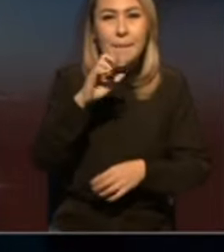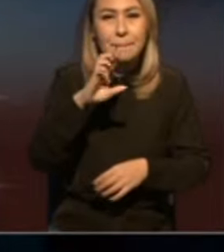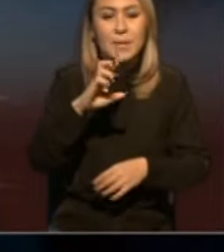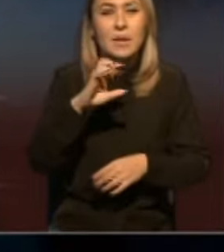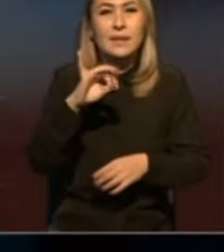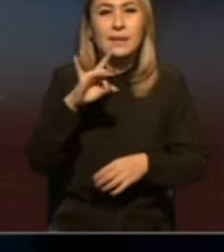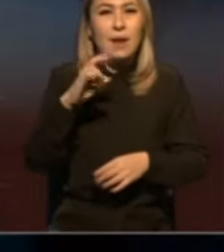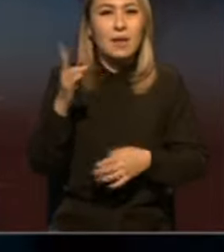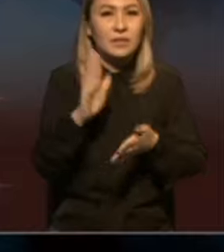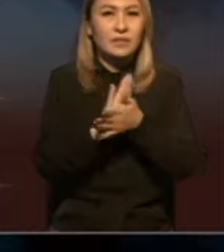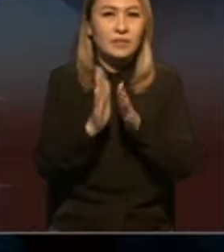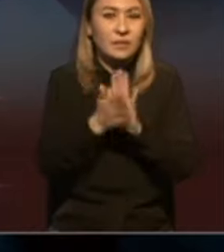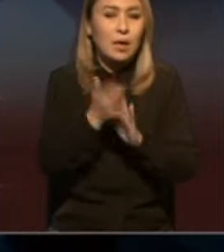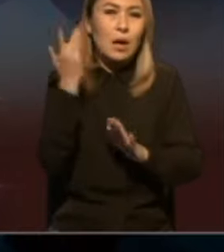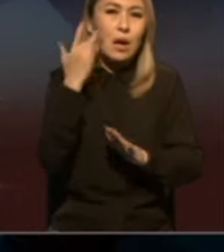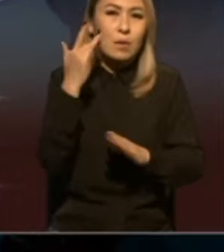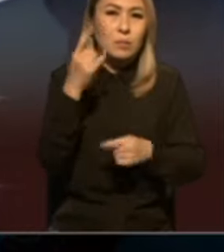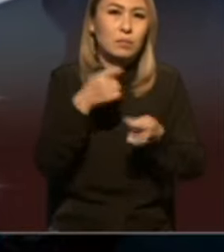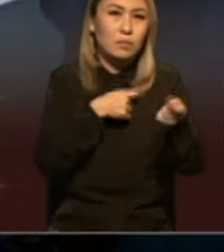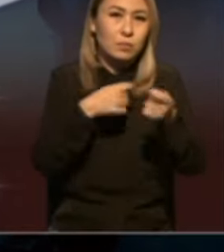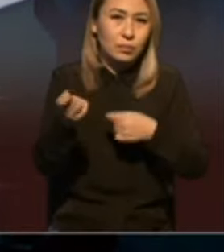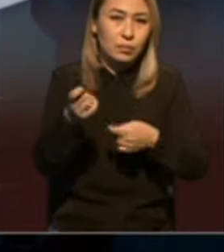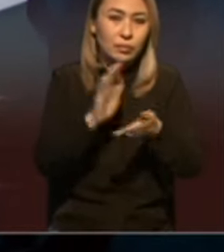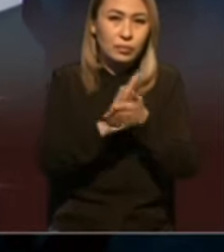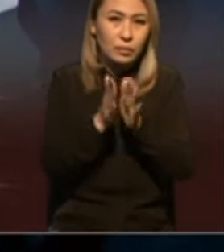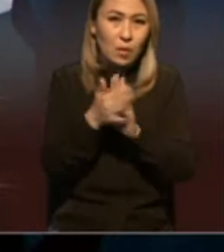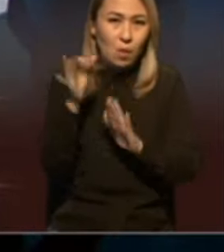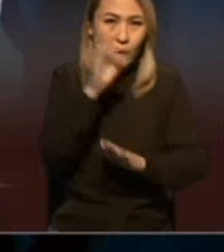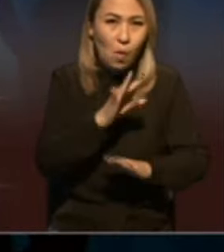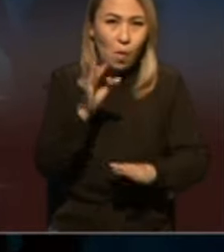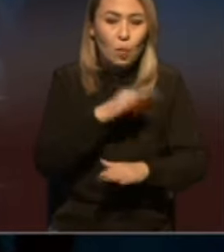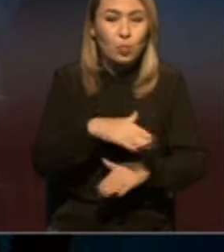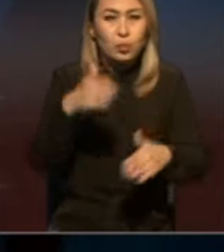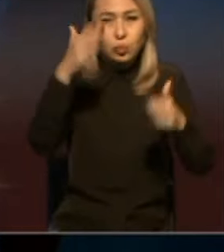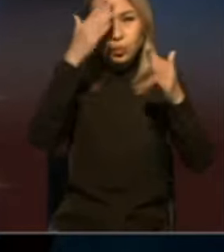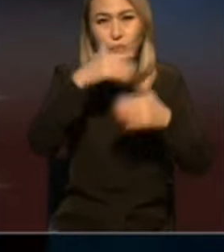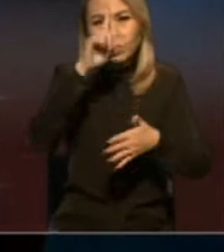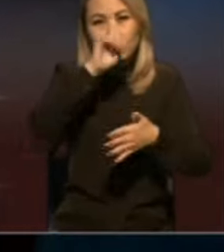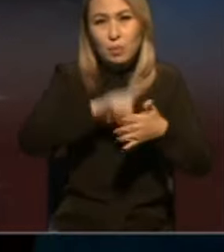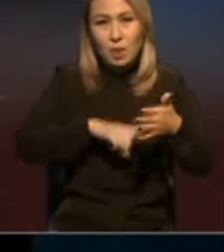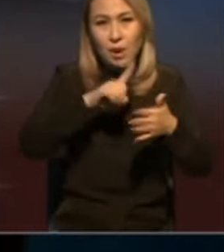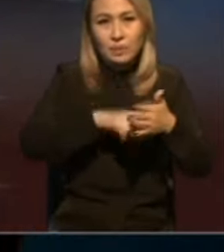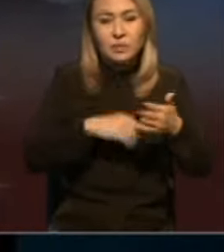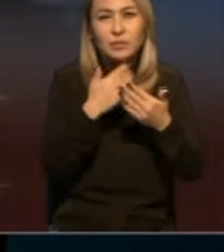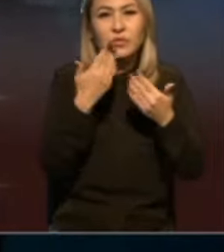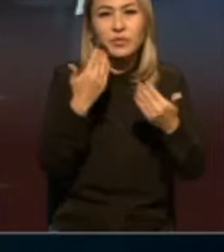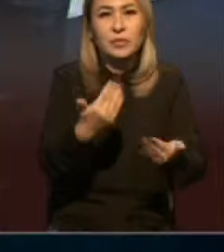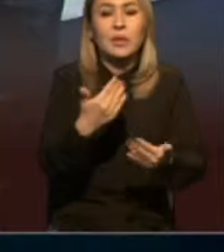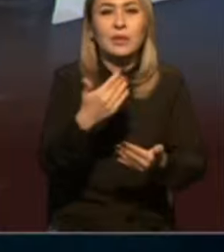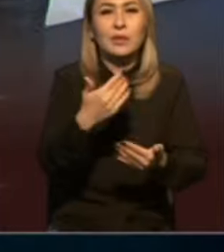келісімі, Американың арасында осы Сауд Арабиясының келісімдері, мұсылман әлемімен осы христиан